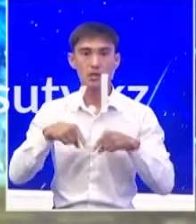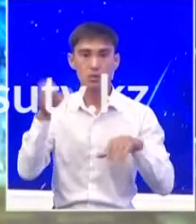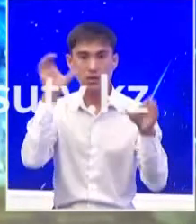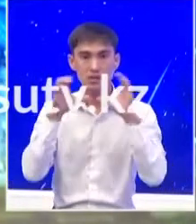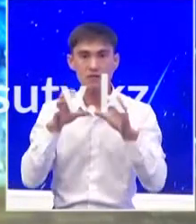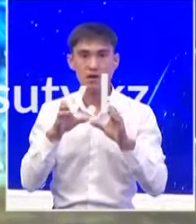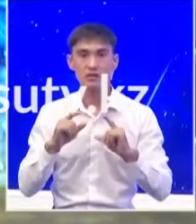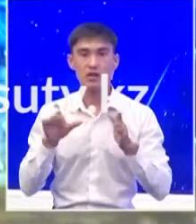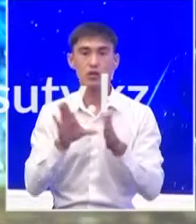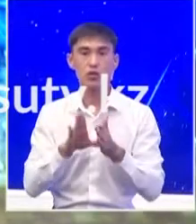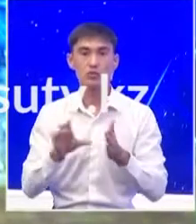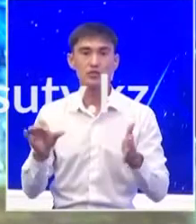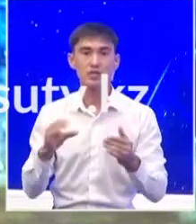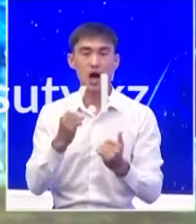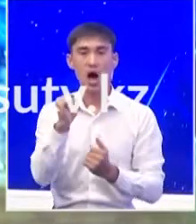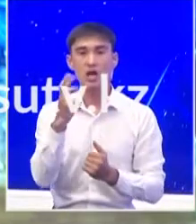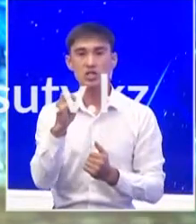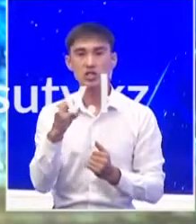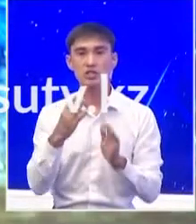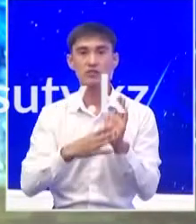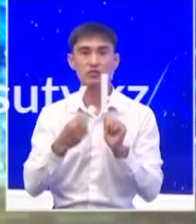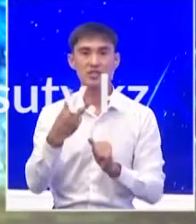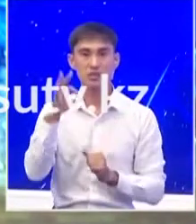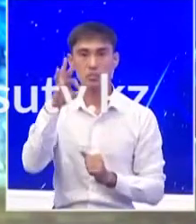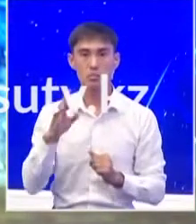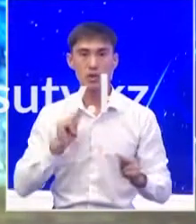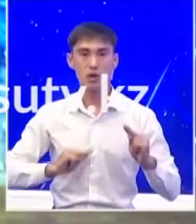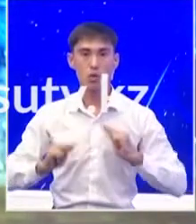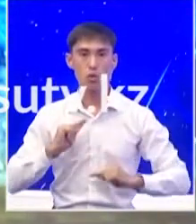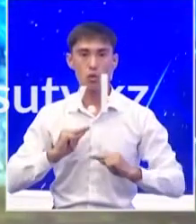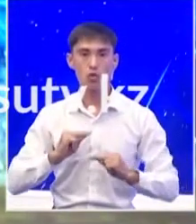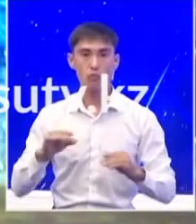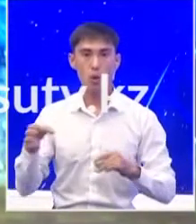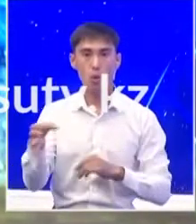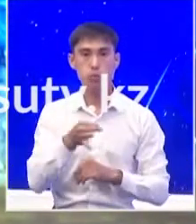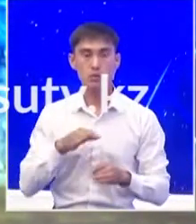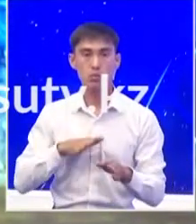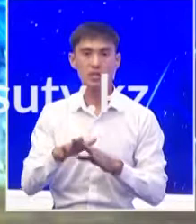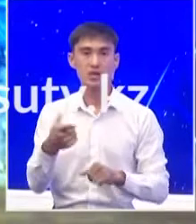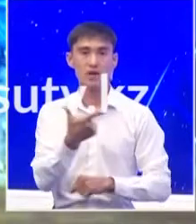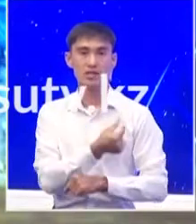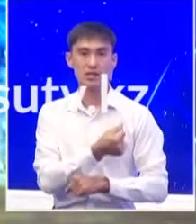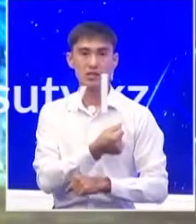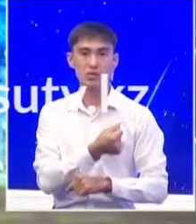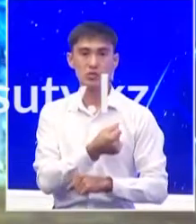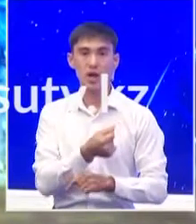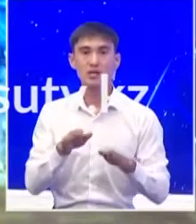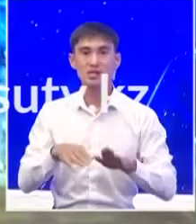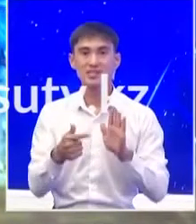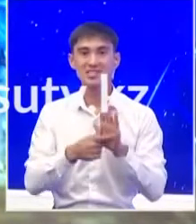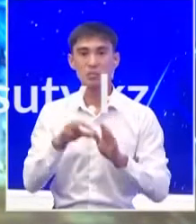образования включили в электронную систему АШИК. 93% педагогов по области прошли вакцинацию. У